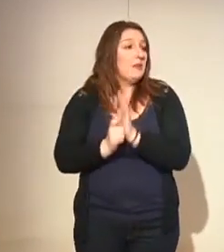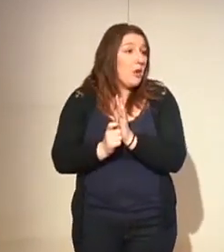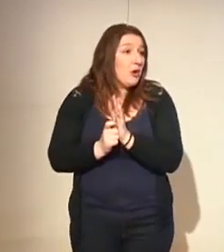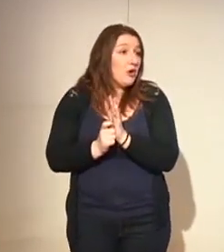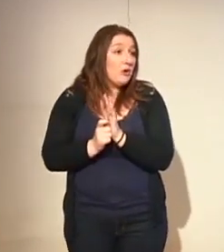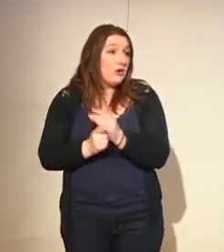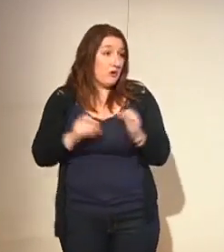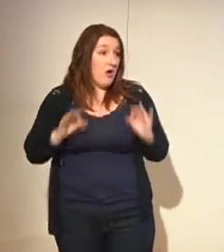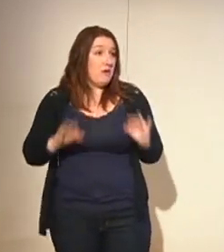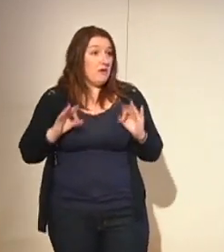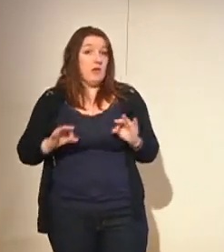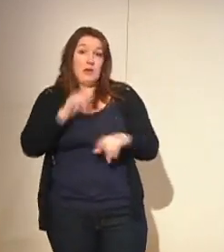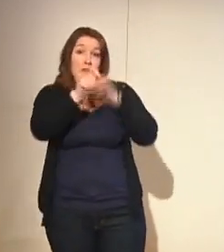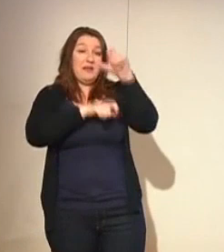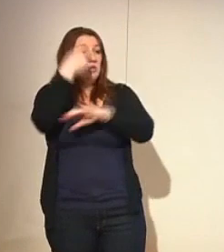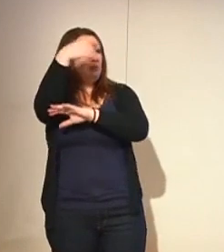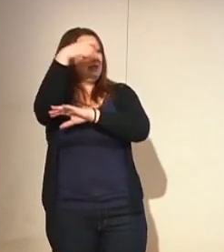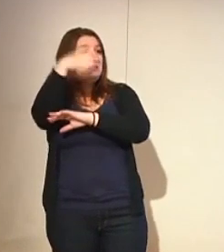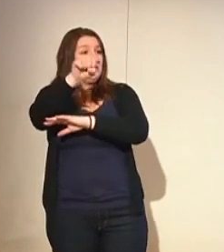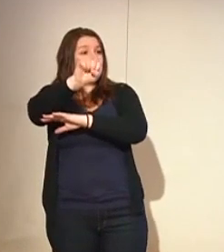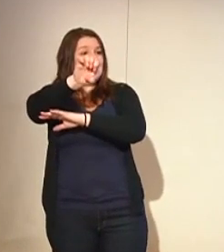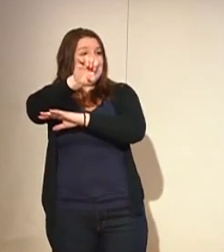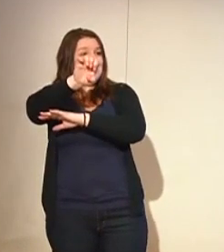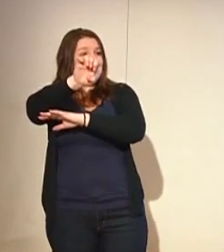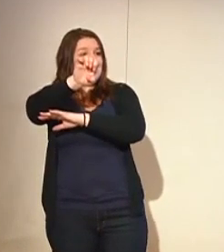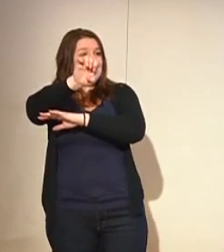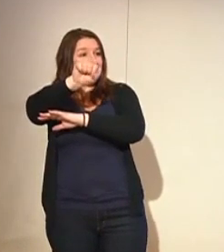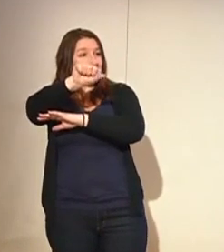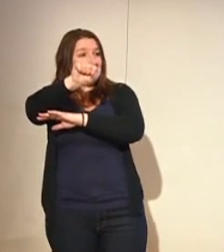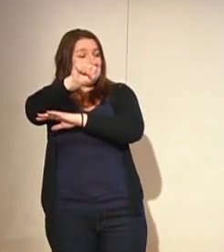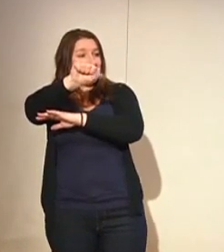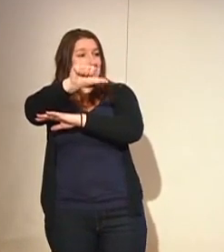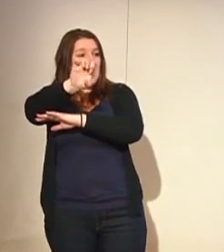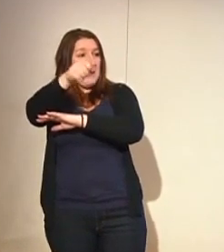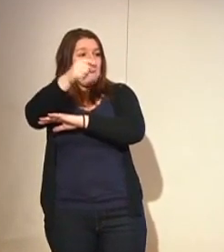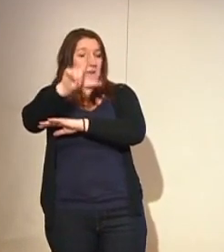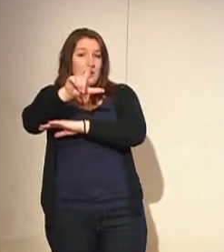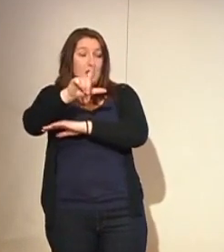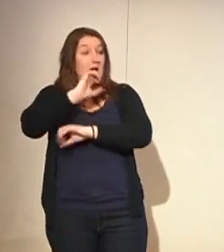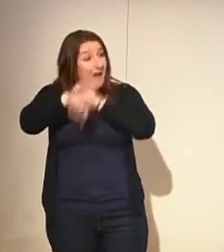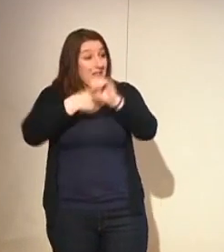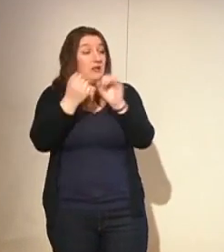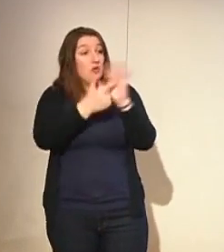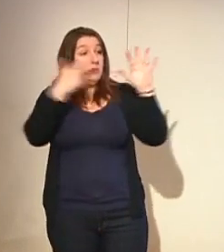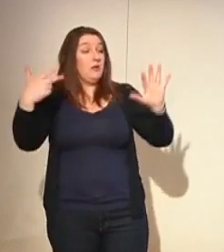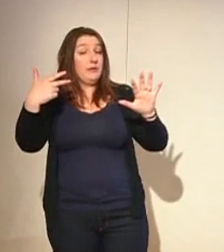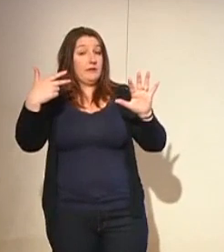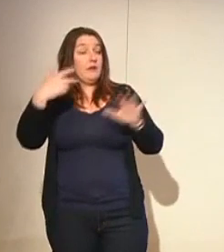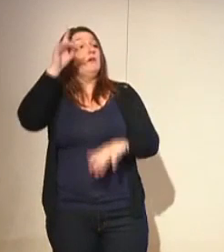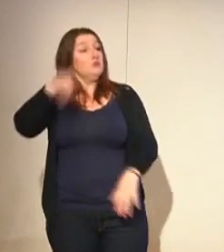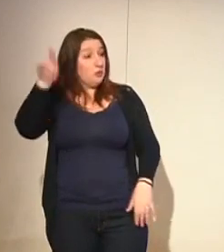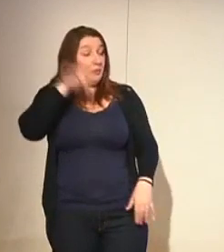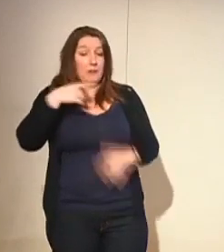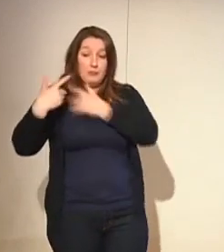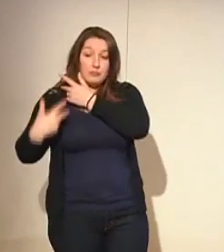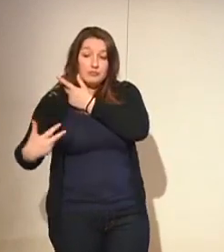effet alloué à certaines présidences de Sem toutes supprimé dès le début du mandat 2008 donc mes chers collègues